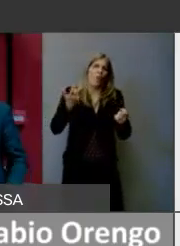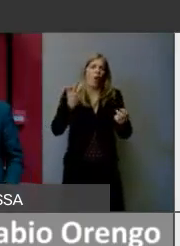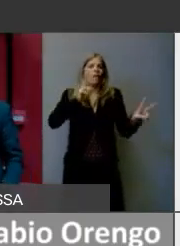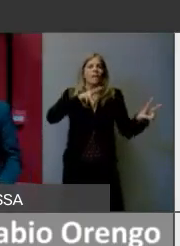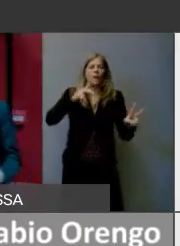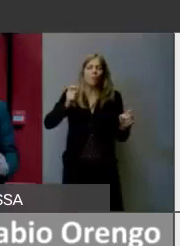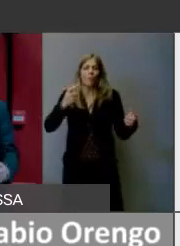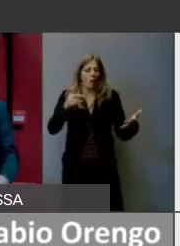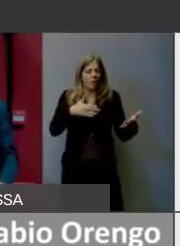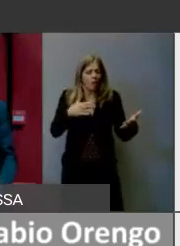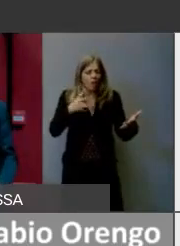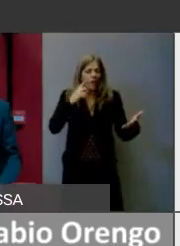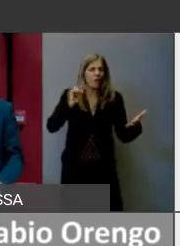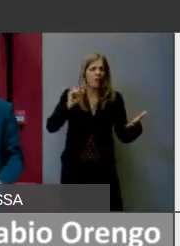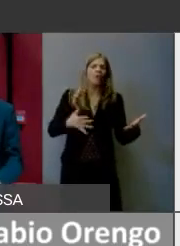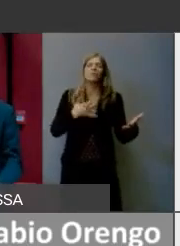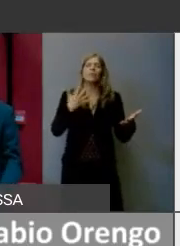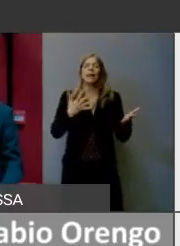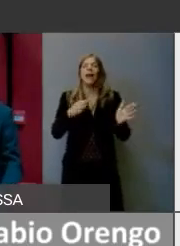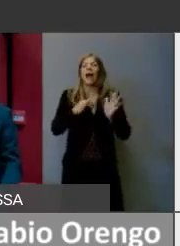poi lo strumento del 54